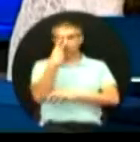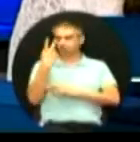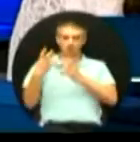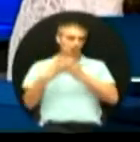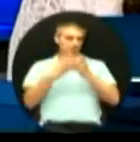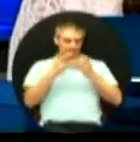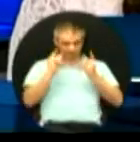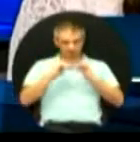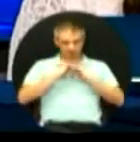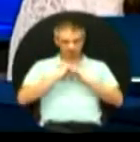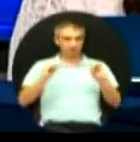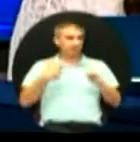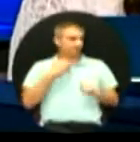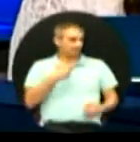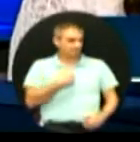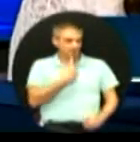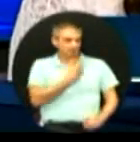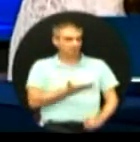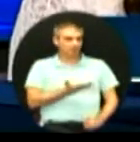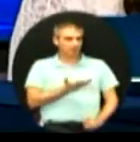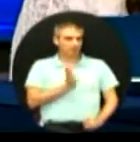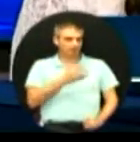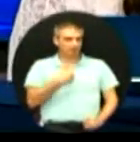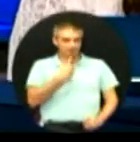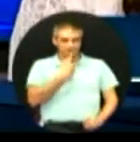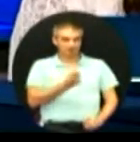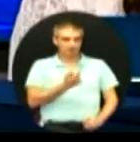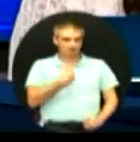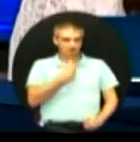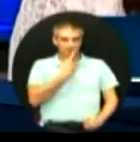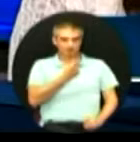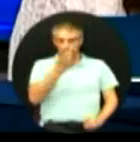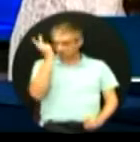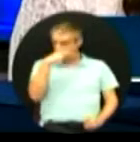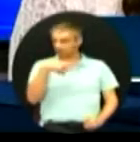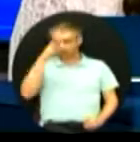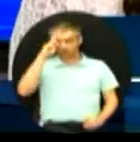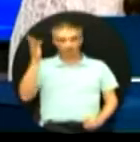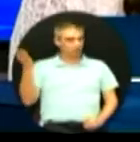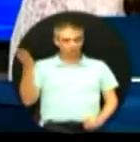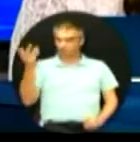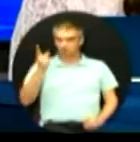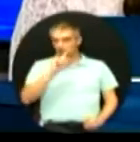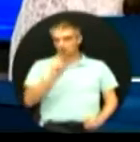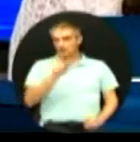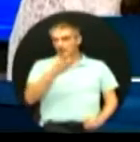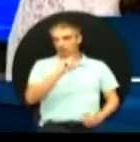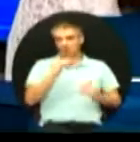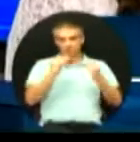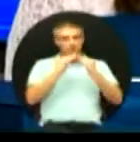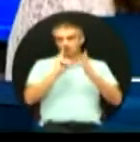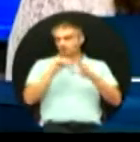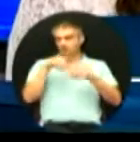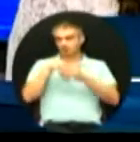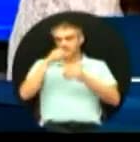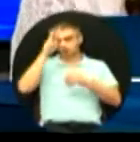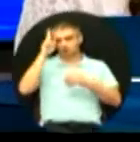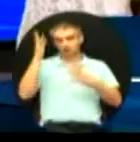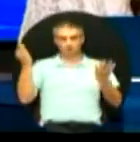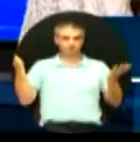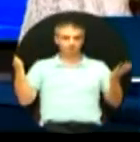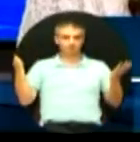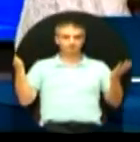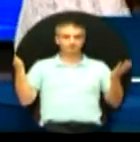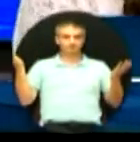צריך להיפרד מהם. אבל גם אני אומרת את זה. אני אומרת את זה. אז את מבינה שבליכוד. אני אומרת את זה. אז אולי מקומך לא בליכוד.